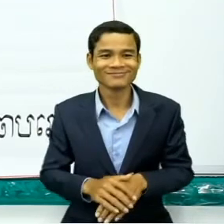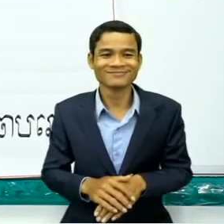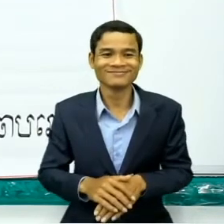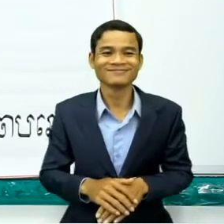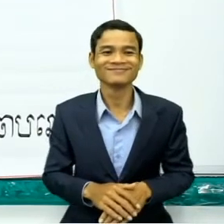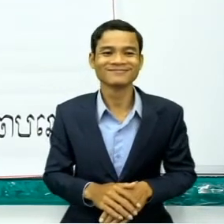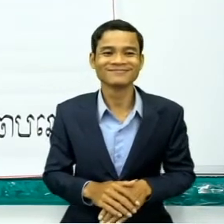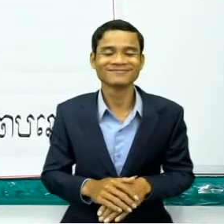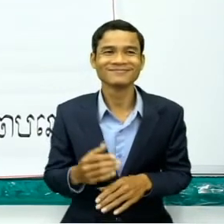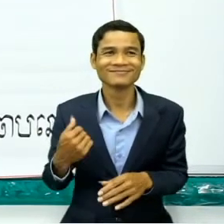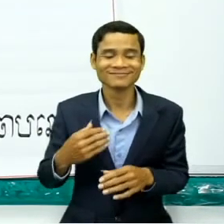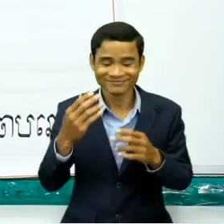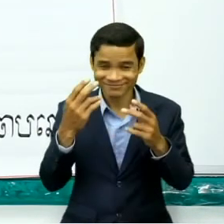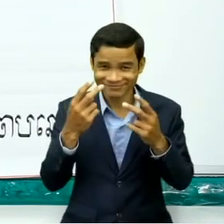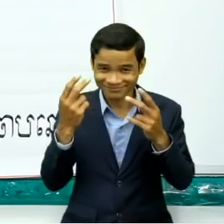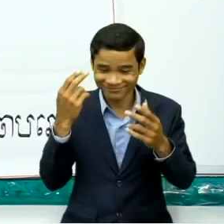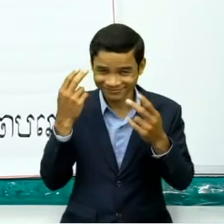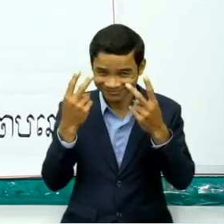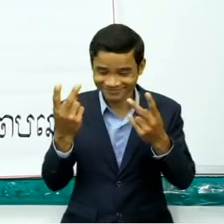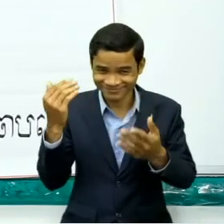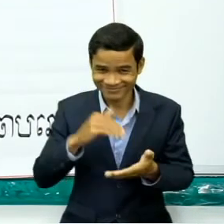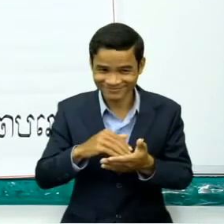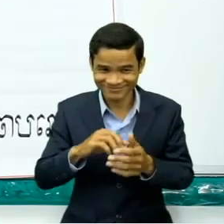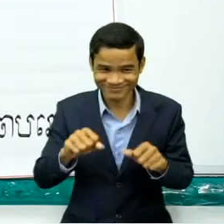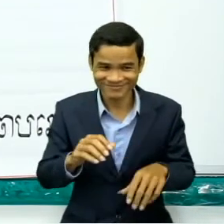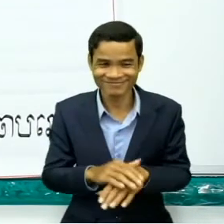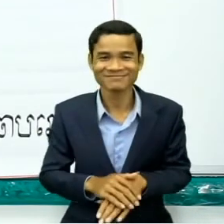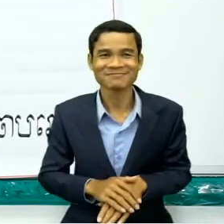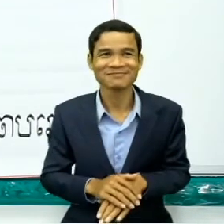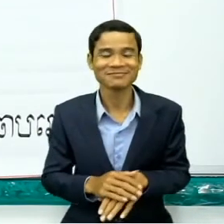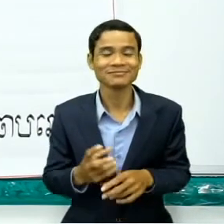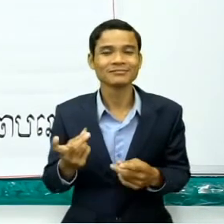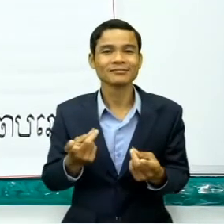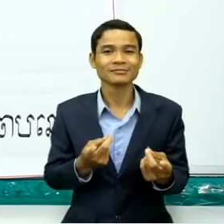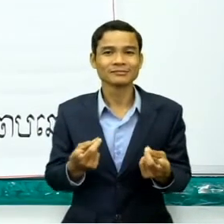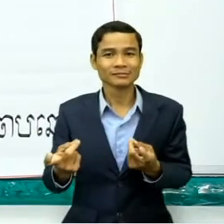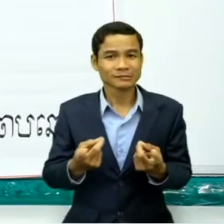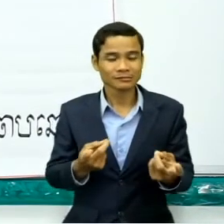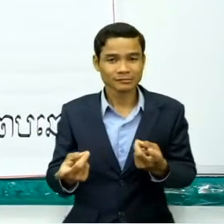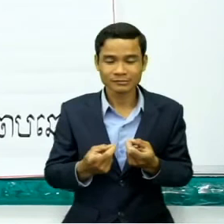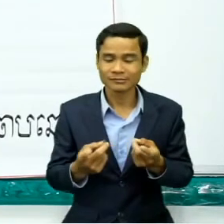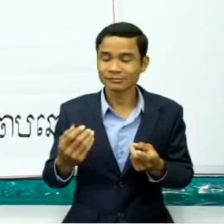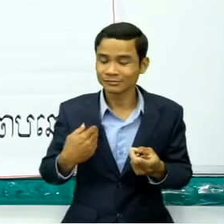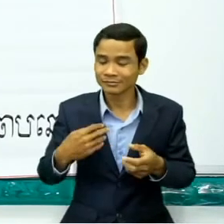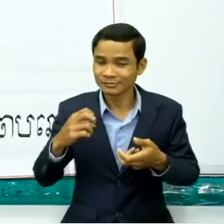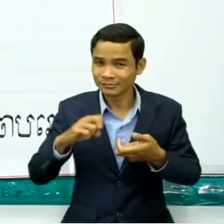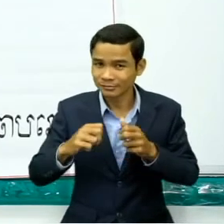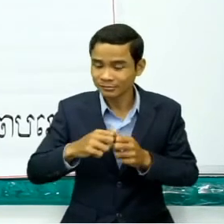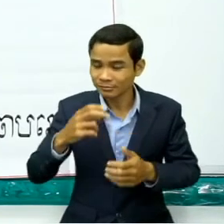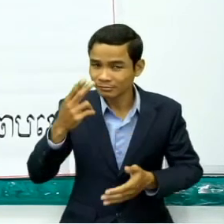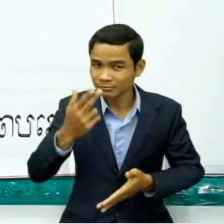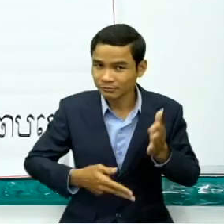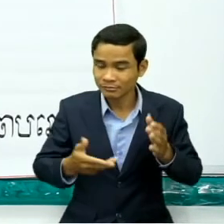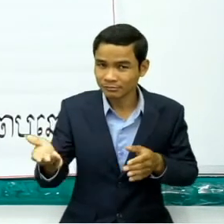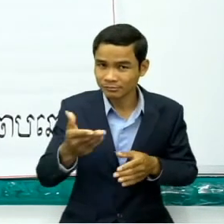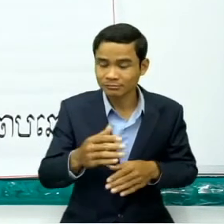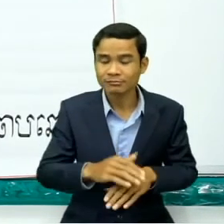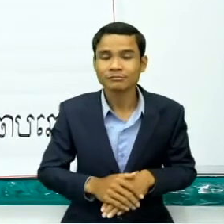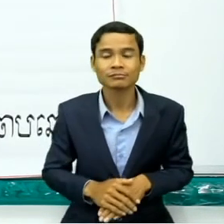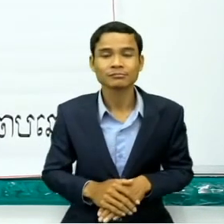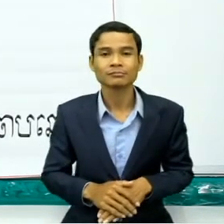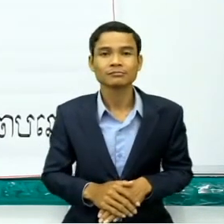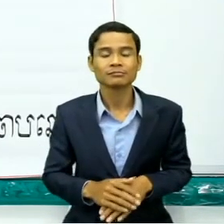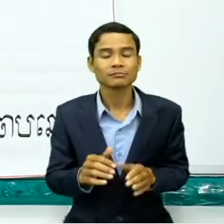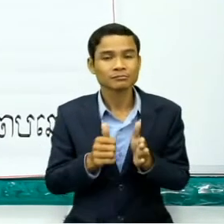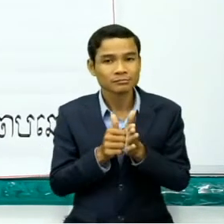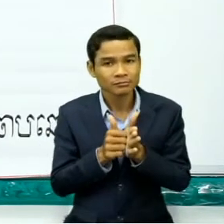Chà, con sẽ đọc đoàn tiết. Ta ca phleng phleng nôm ai cạt miên băng ha vầy khả.